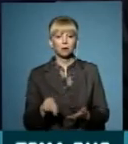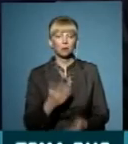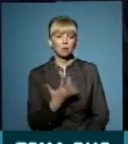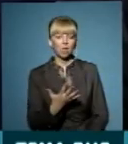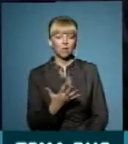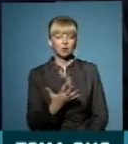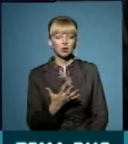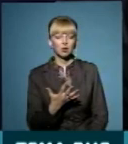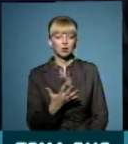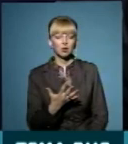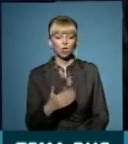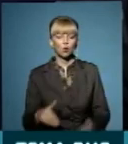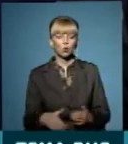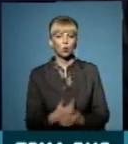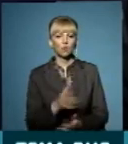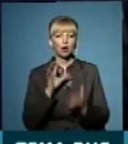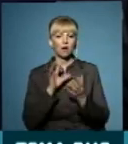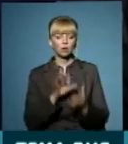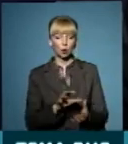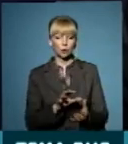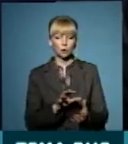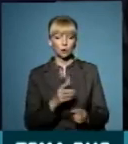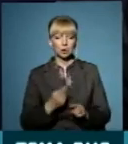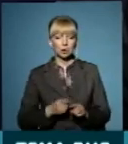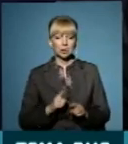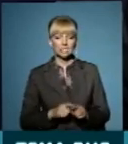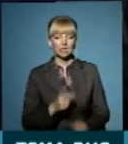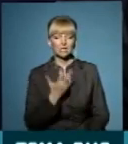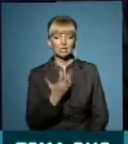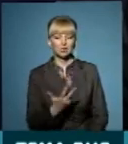5 нових автобусів. Це 3